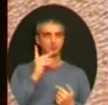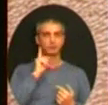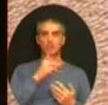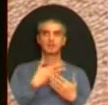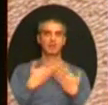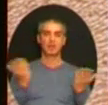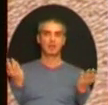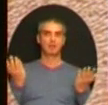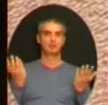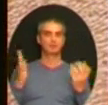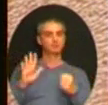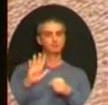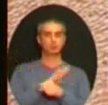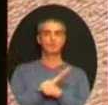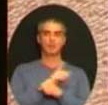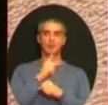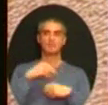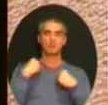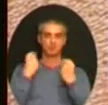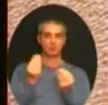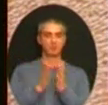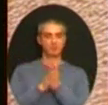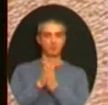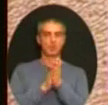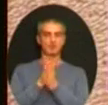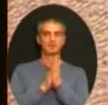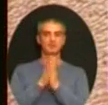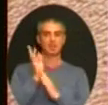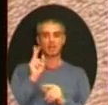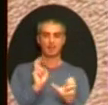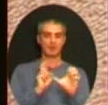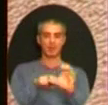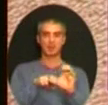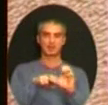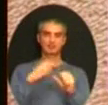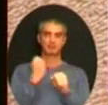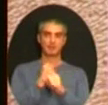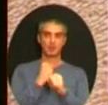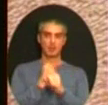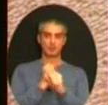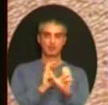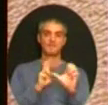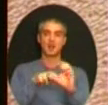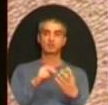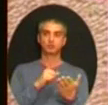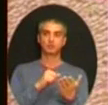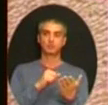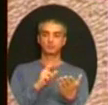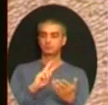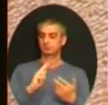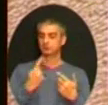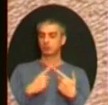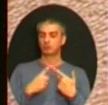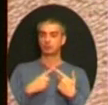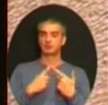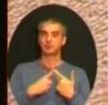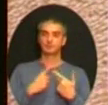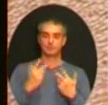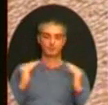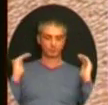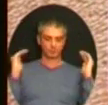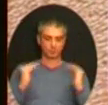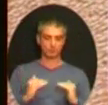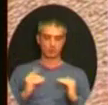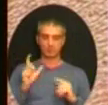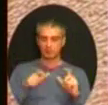שנקרא, באופן מלא, וזה נותן לאנשים מוטיבציה גם להיכנס לפעילות ולהשתתף. מצד שני, זה מוריד את